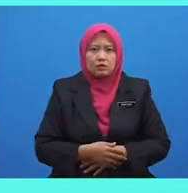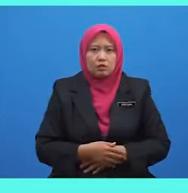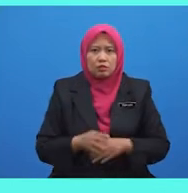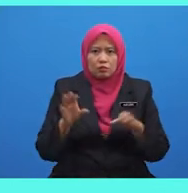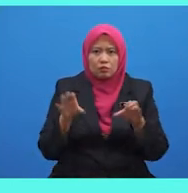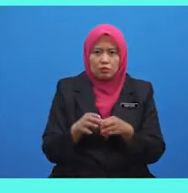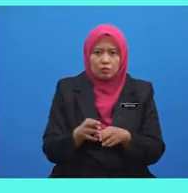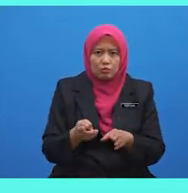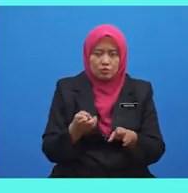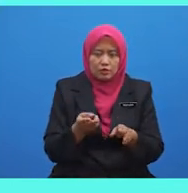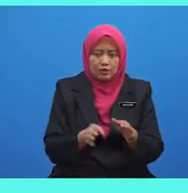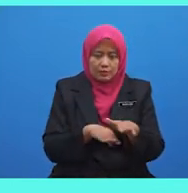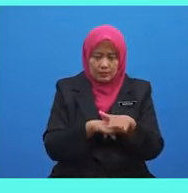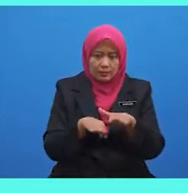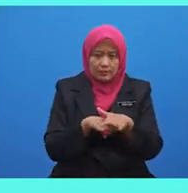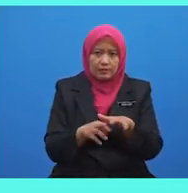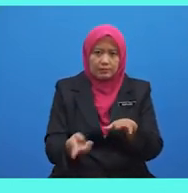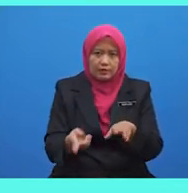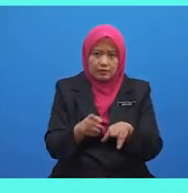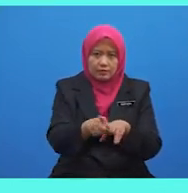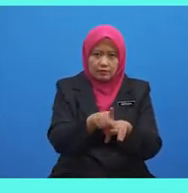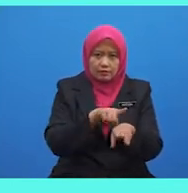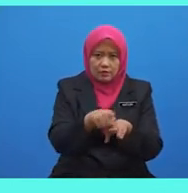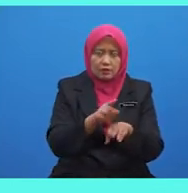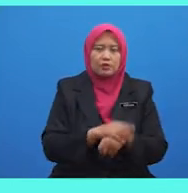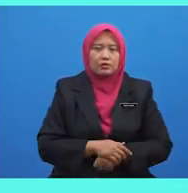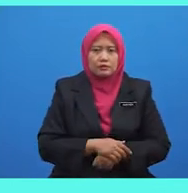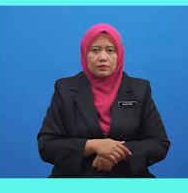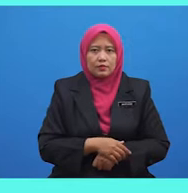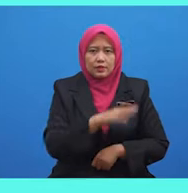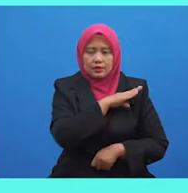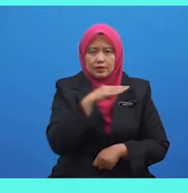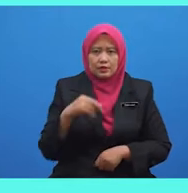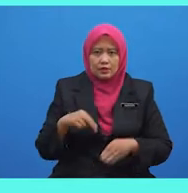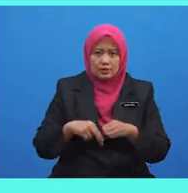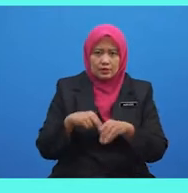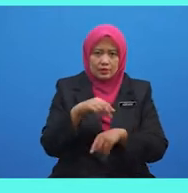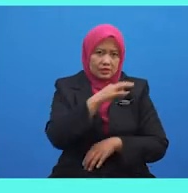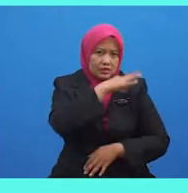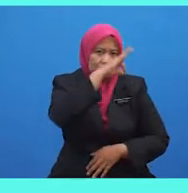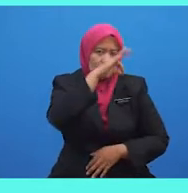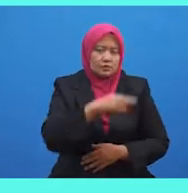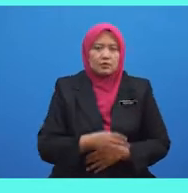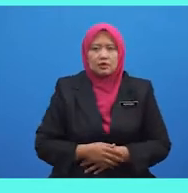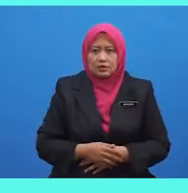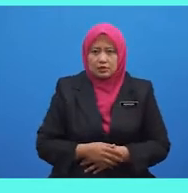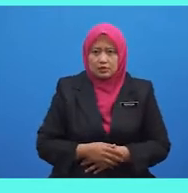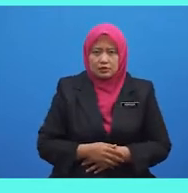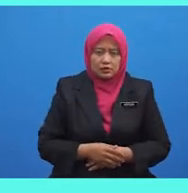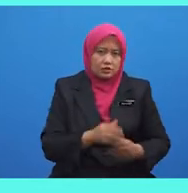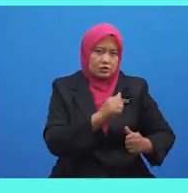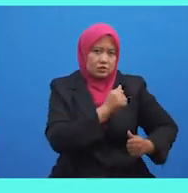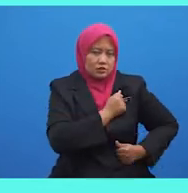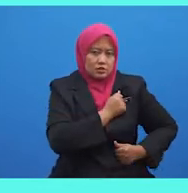musuh lari ke dalam hutan dan menaikkan semangat tentera Belanda. Dengan bantuan daripada Johor